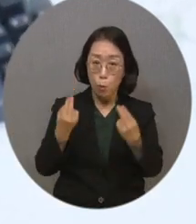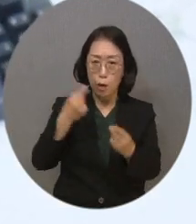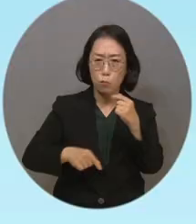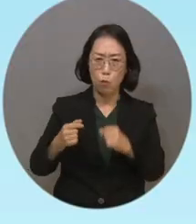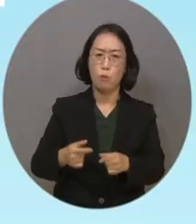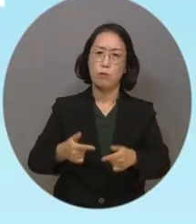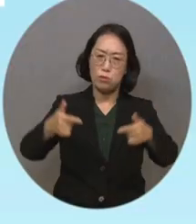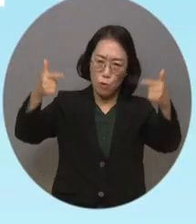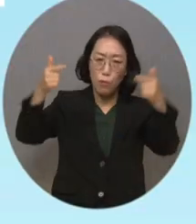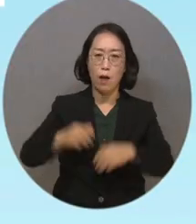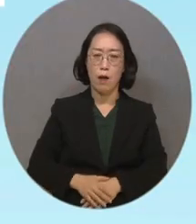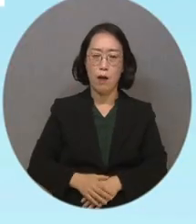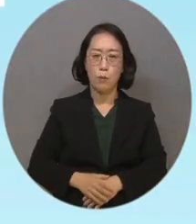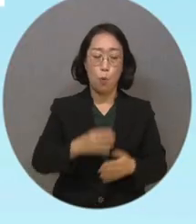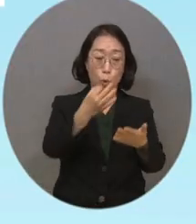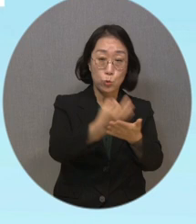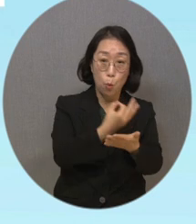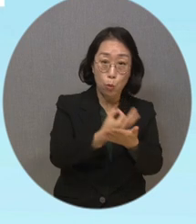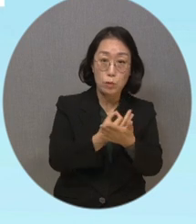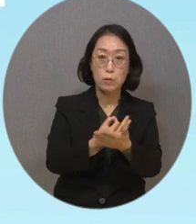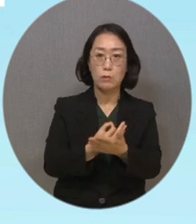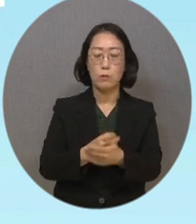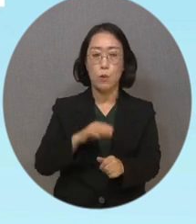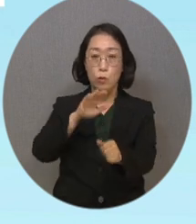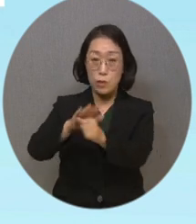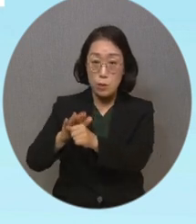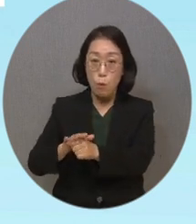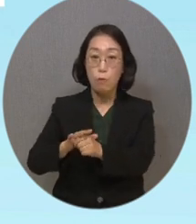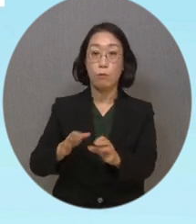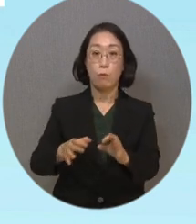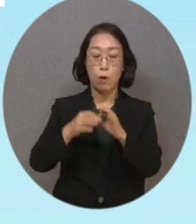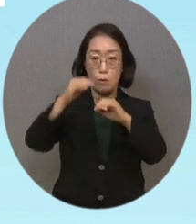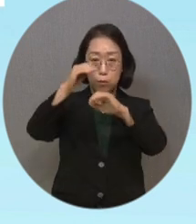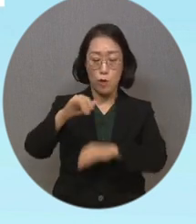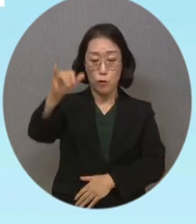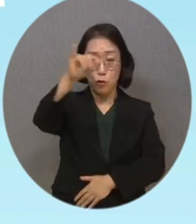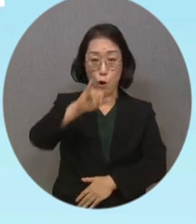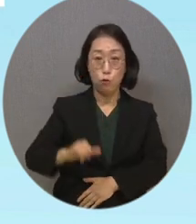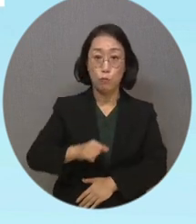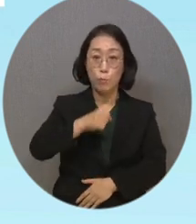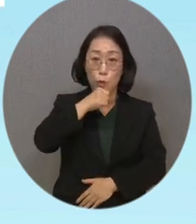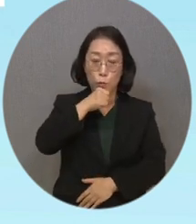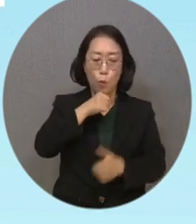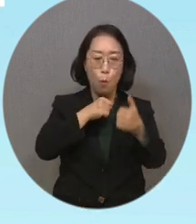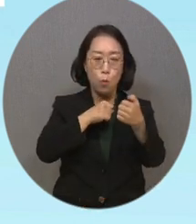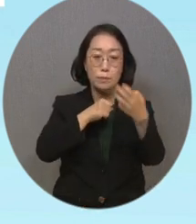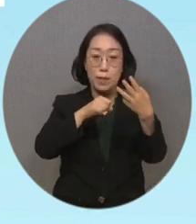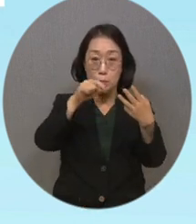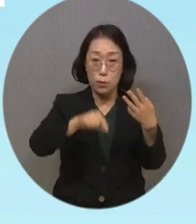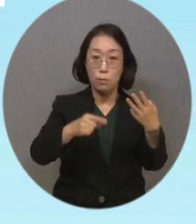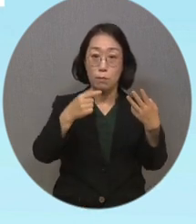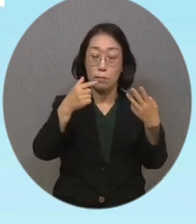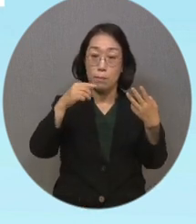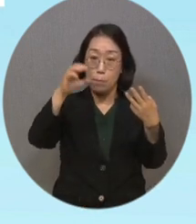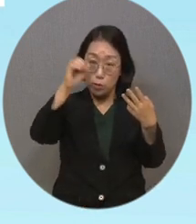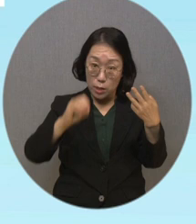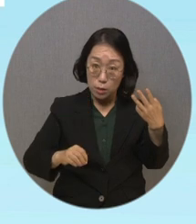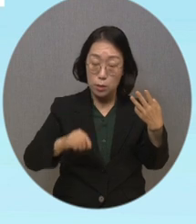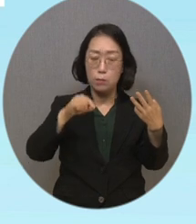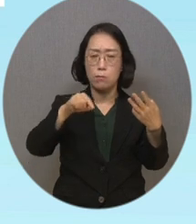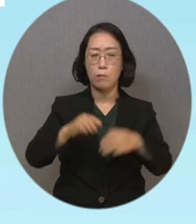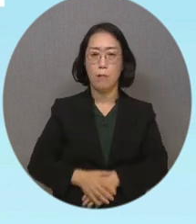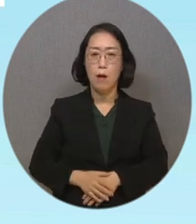커졌습니다 소득 및 경제 활동 지원 영역의 경우 전국 평균 점수는 53.7 1점으로 지난 조사